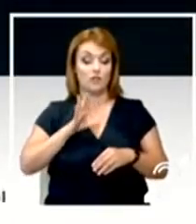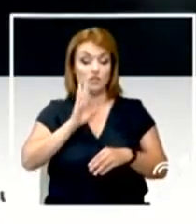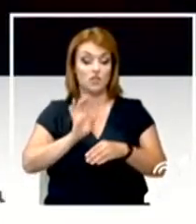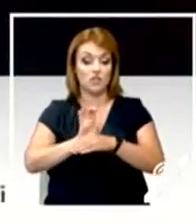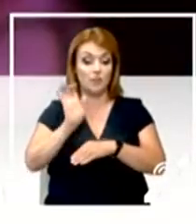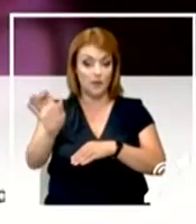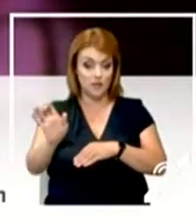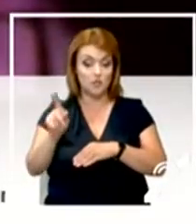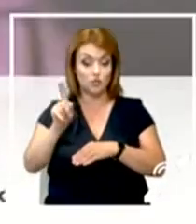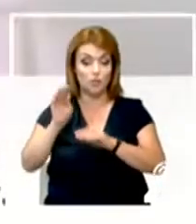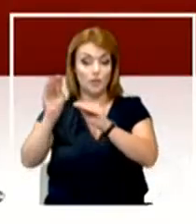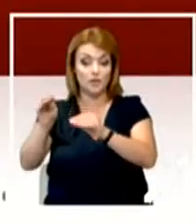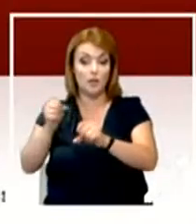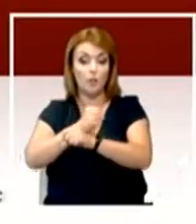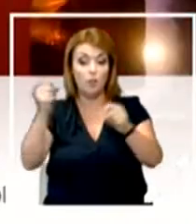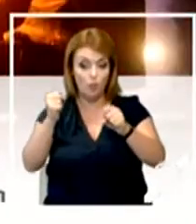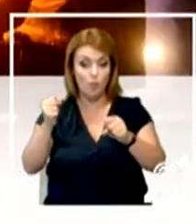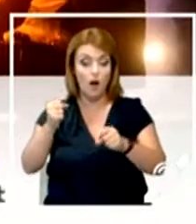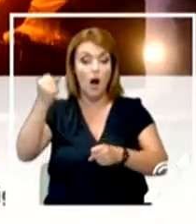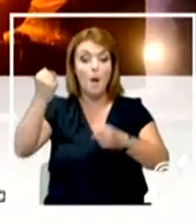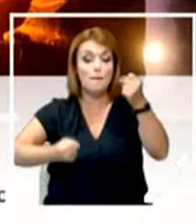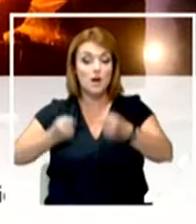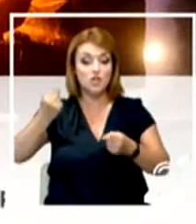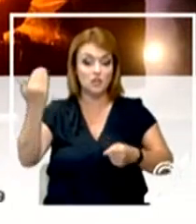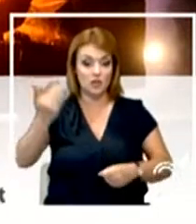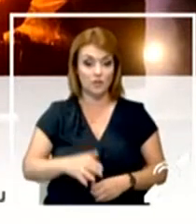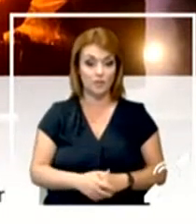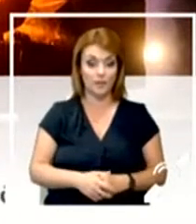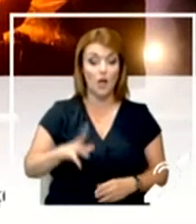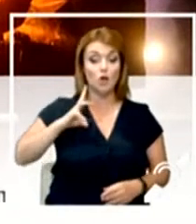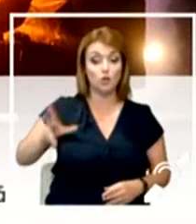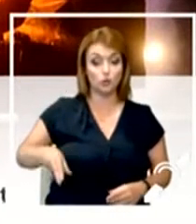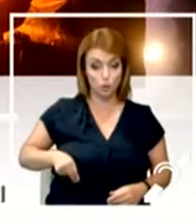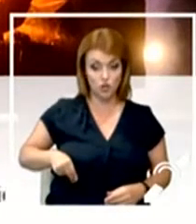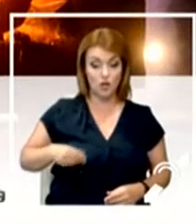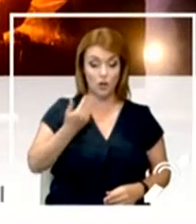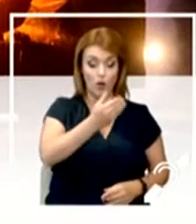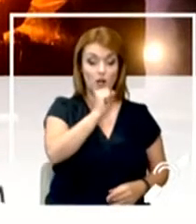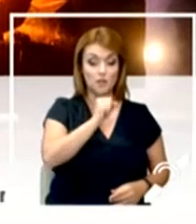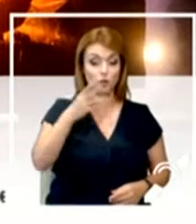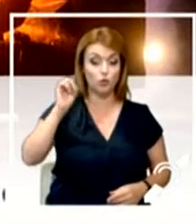Dariei Dugina. Moartea Dariei Dugina, fiica lui Alexander Dugin, a fost pregătită și comisă de